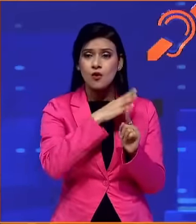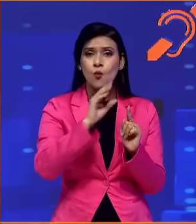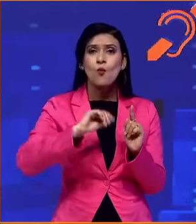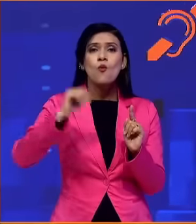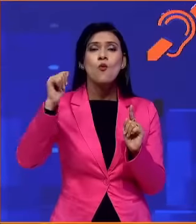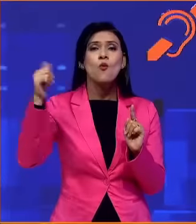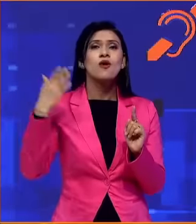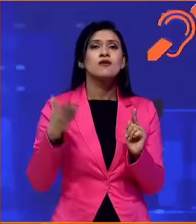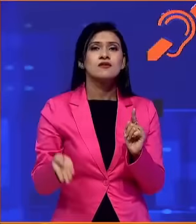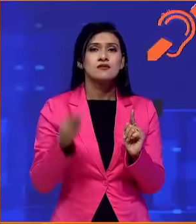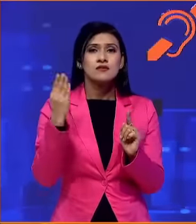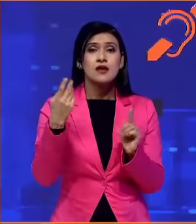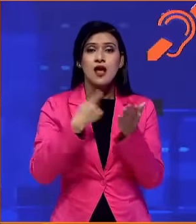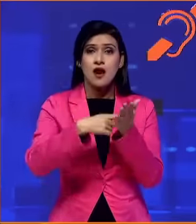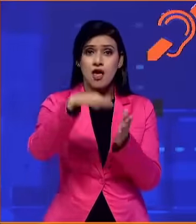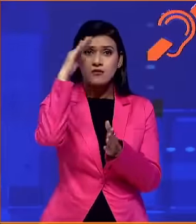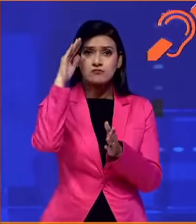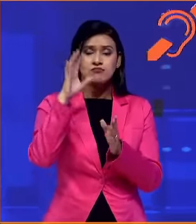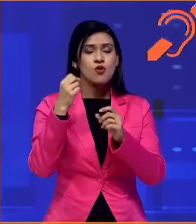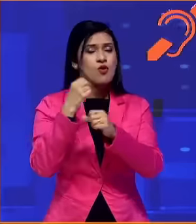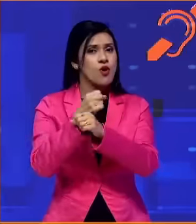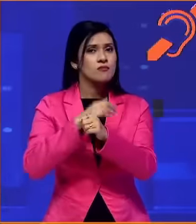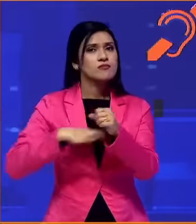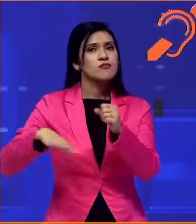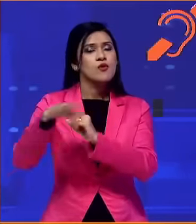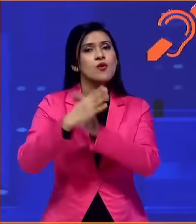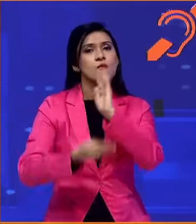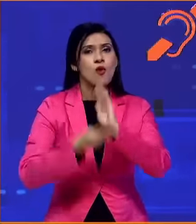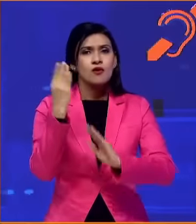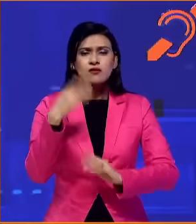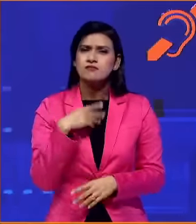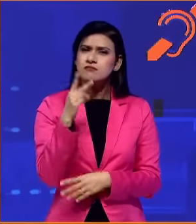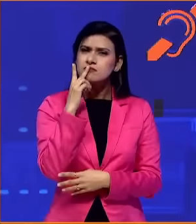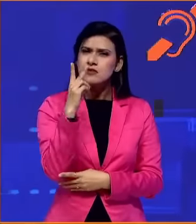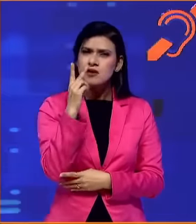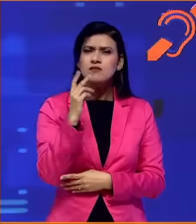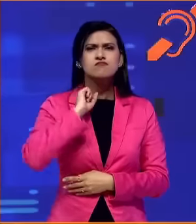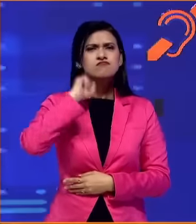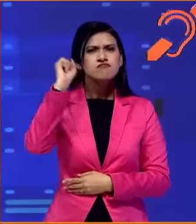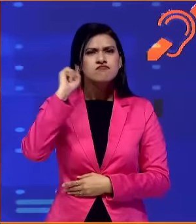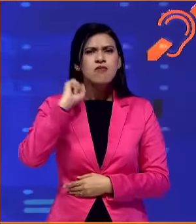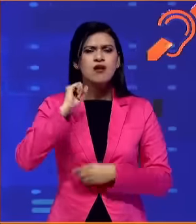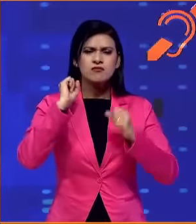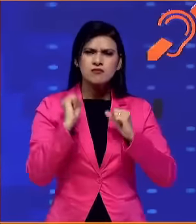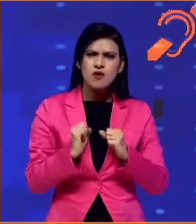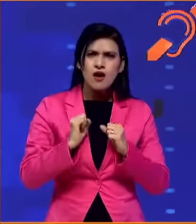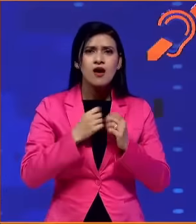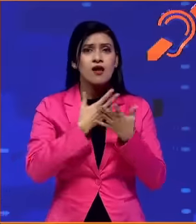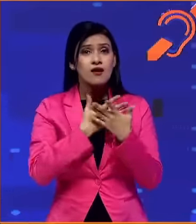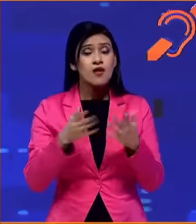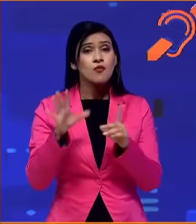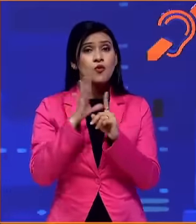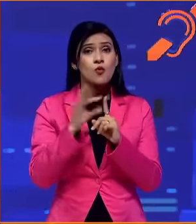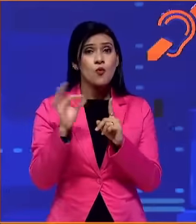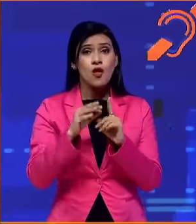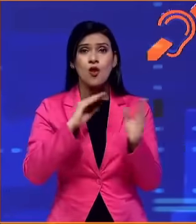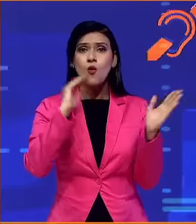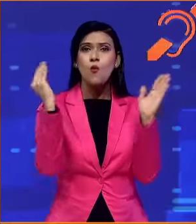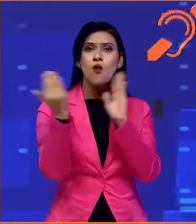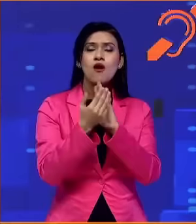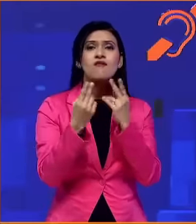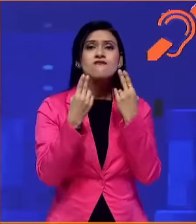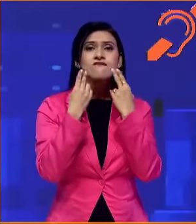सबसे ज्यादाचर्चाहुईहै,वह राजस्थानकीसरकारहै।हमनेआपकोअक्सर विरोधप्रदर्शनोंऔरआंदोलनोंमेंदेखाहै,औरआजआप विश्व